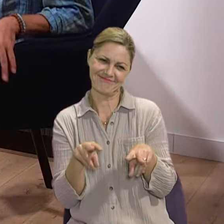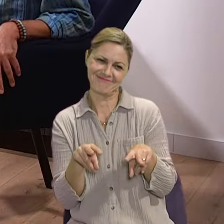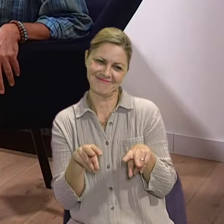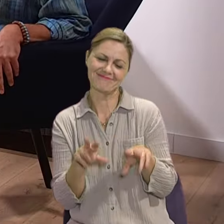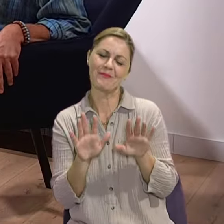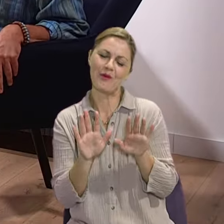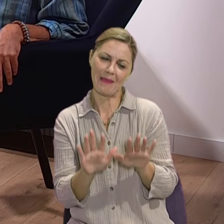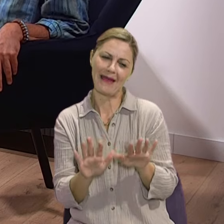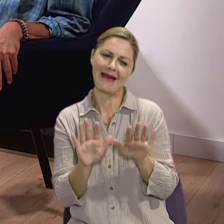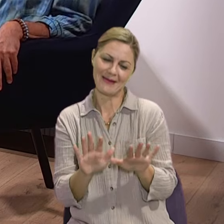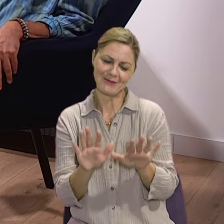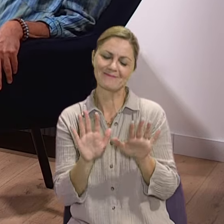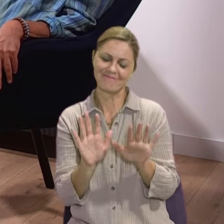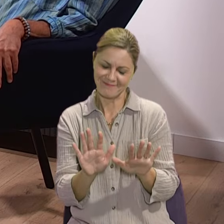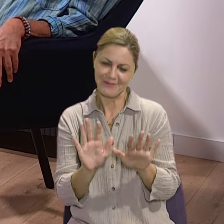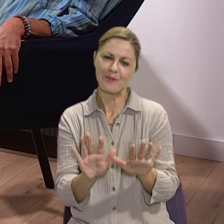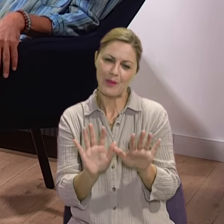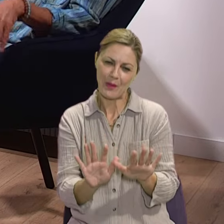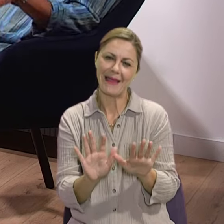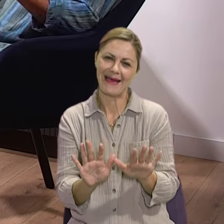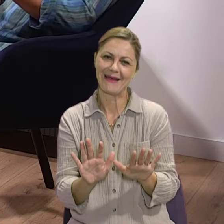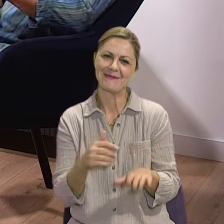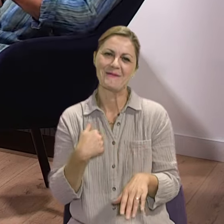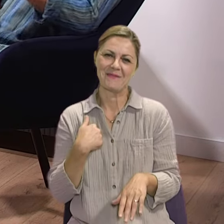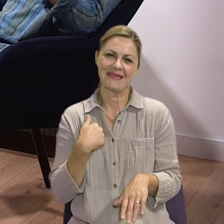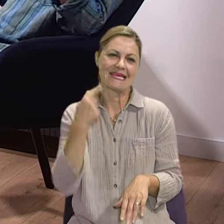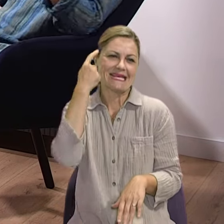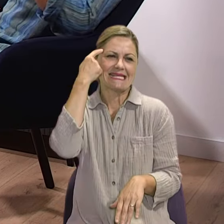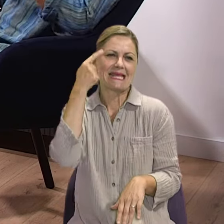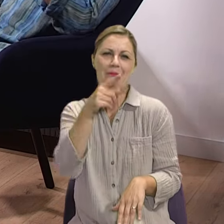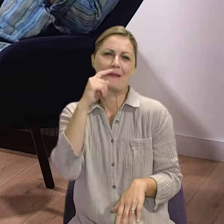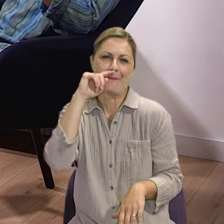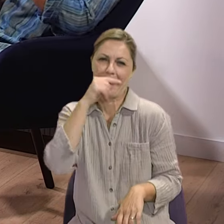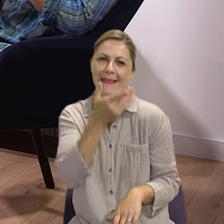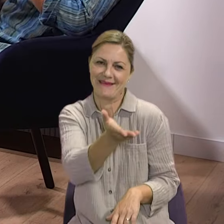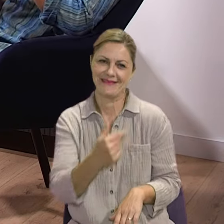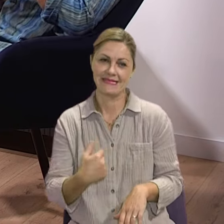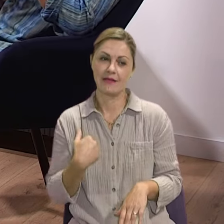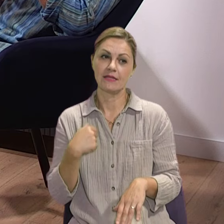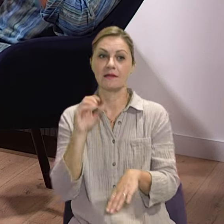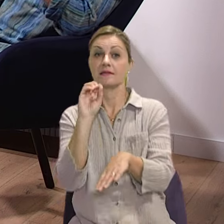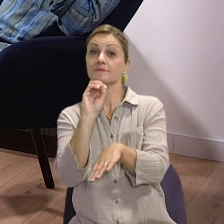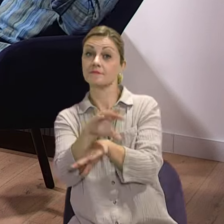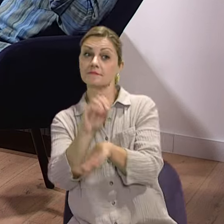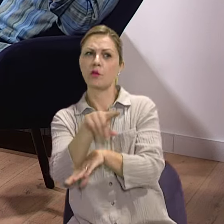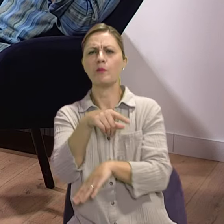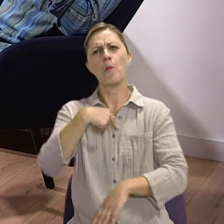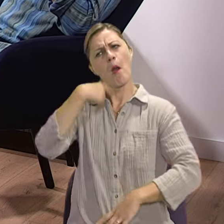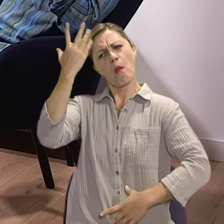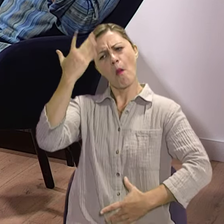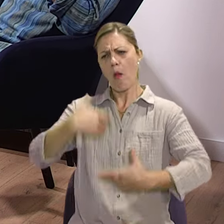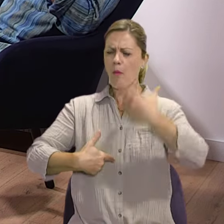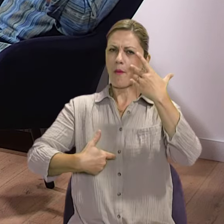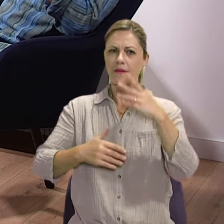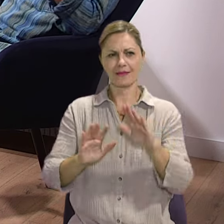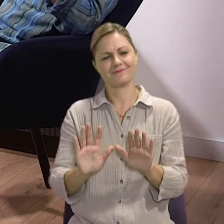Ima i takvih, pa onda koji put im nije drago čuti od mene ovo ili ono, ali ja ne znam ništa